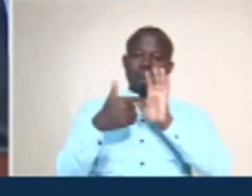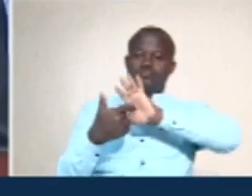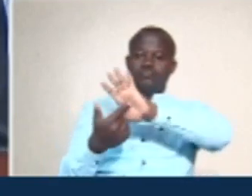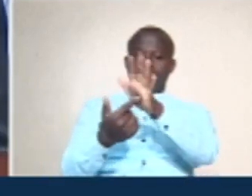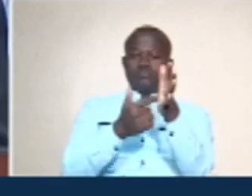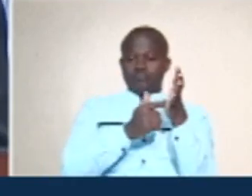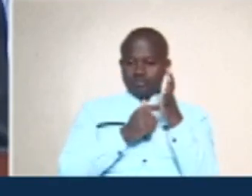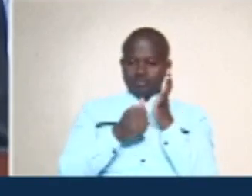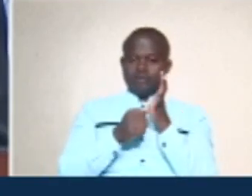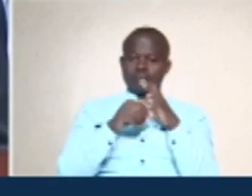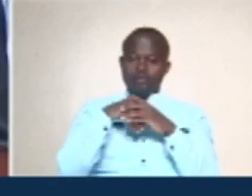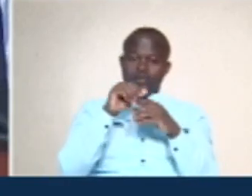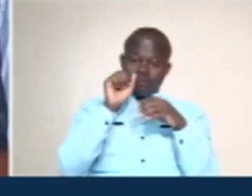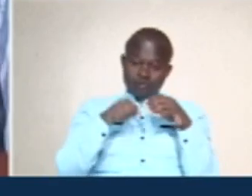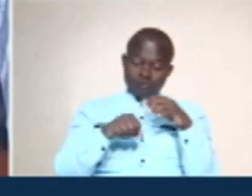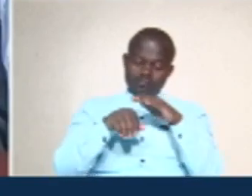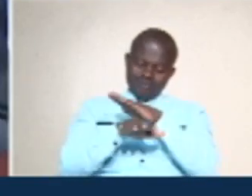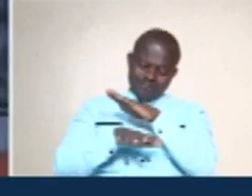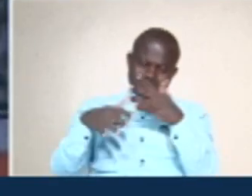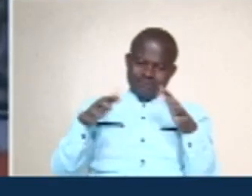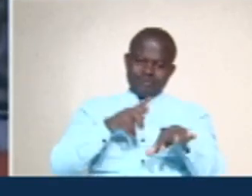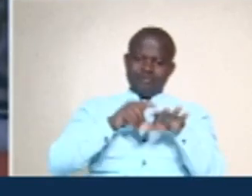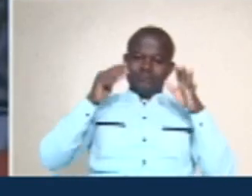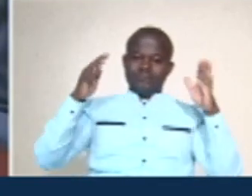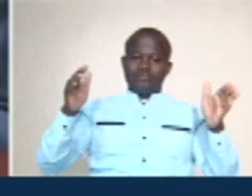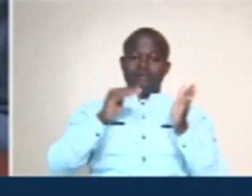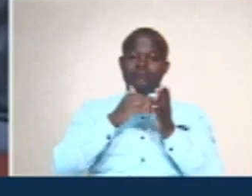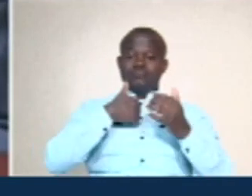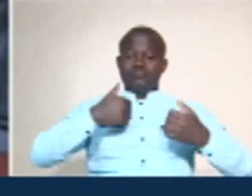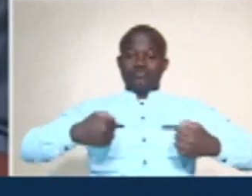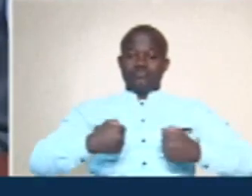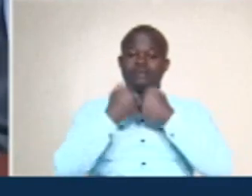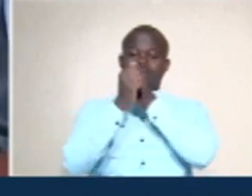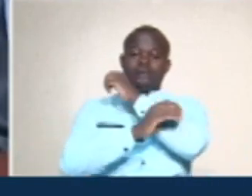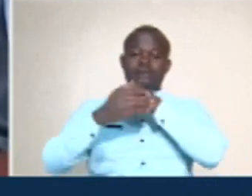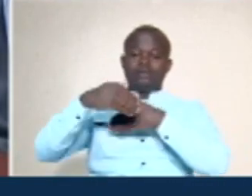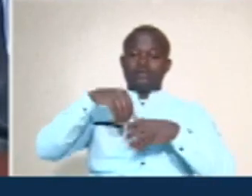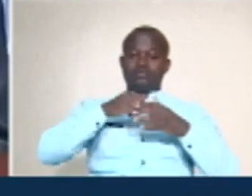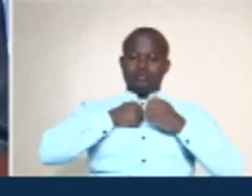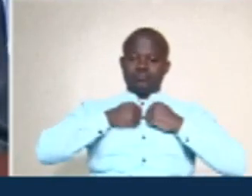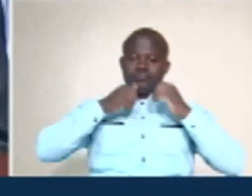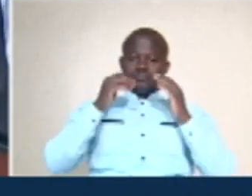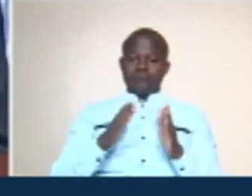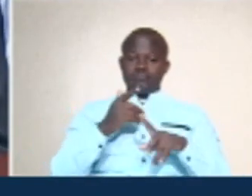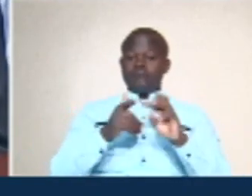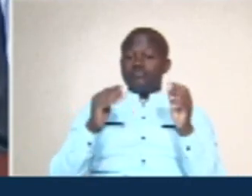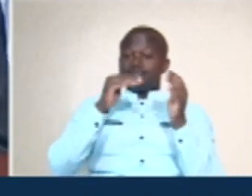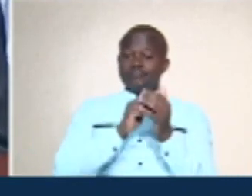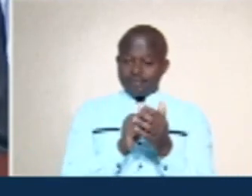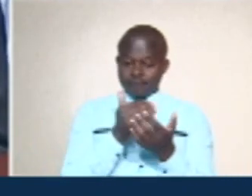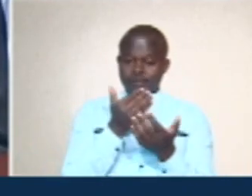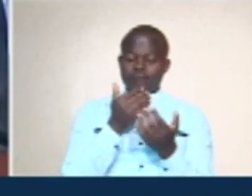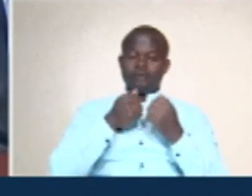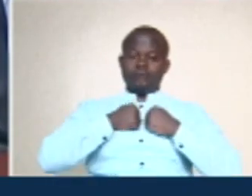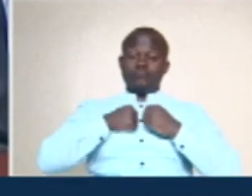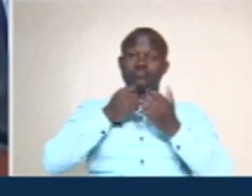zikagaragaza umuzi w'ikibazo gisa n'icyabaye karande kandi gifite ingaruka ku bihugu bituranyi birimo n'u Rwanda. Ku rundi ruhande ariko, u Rwanda